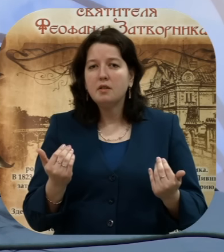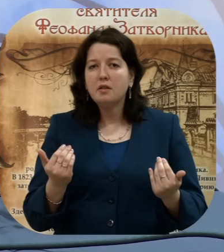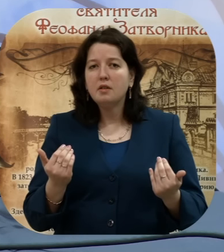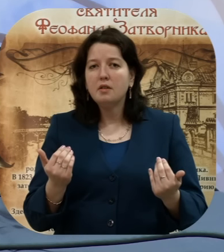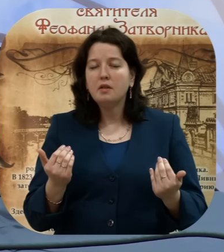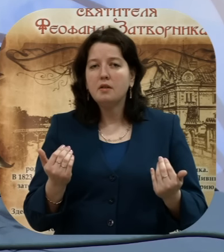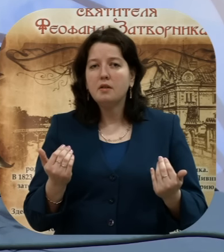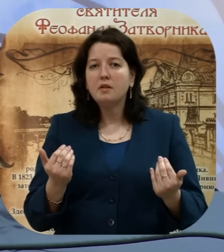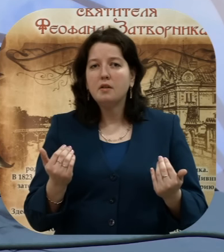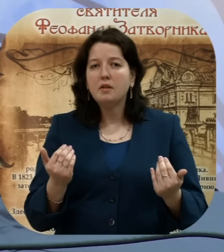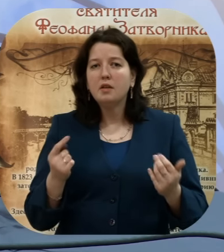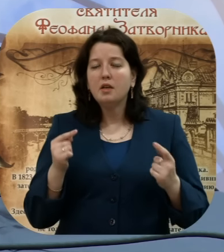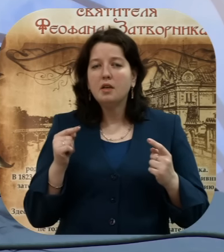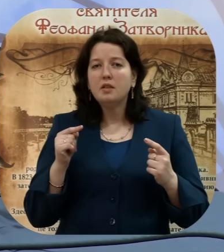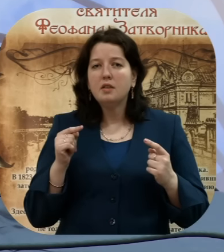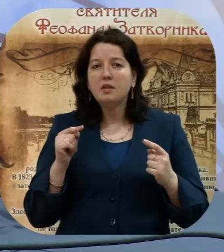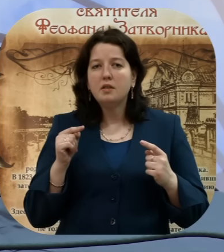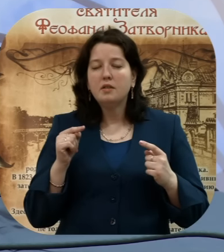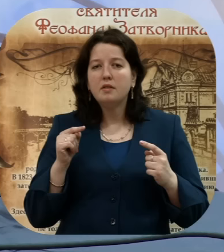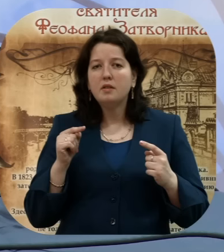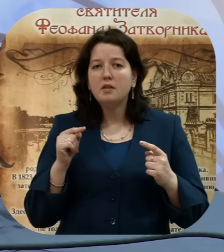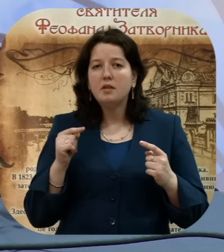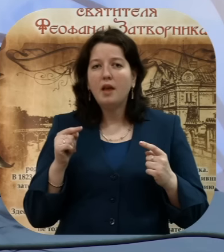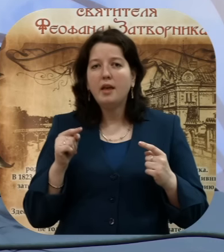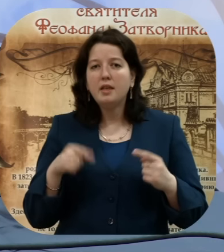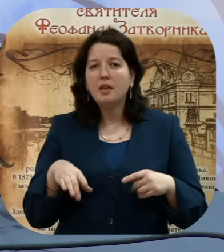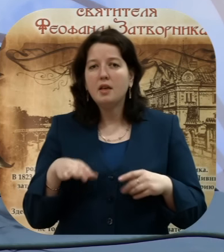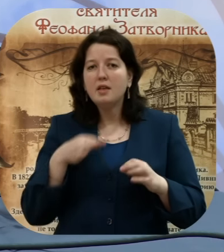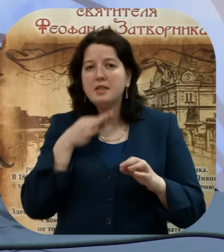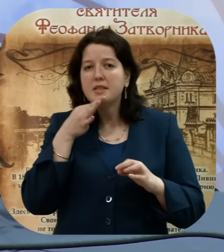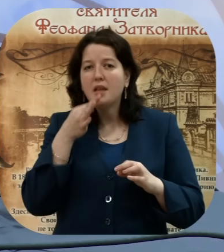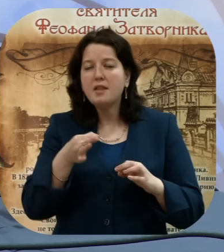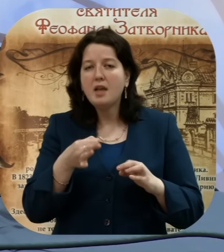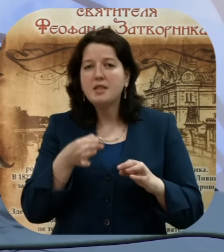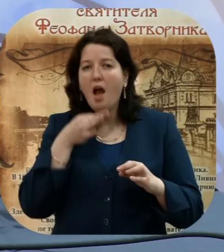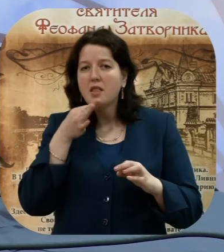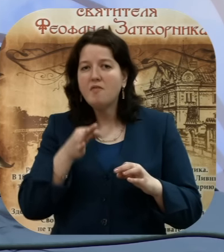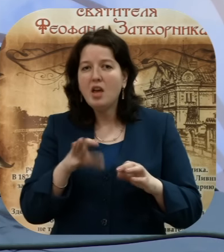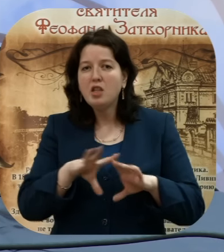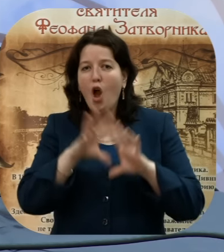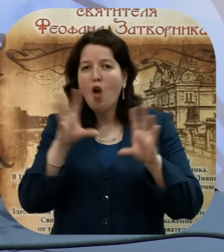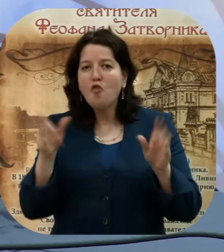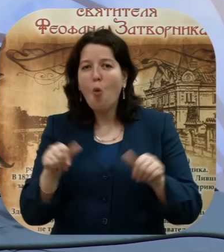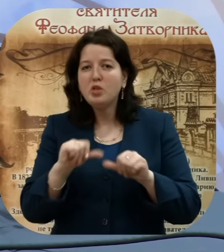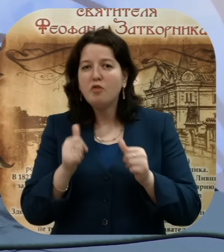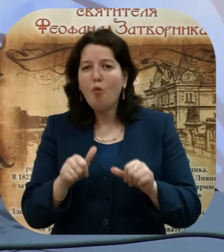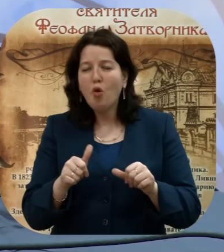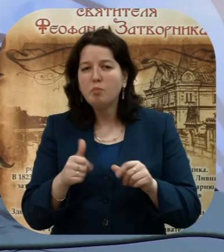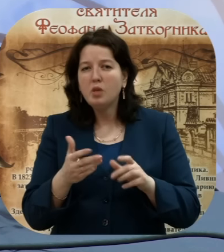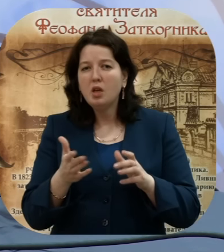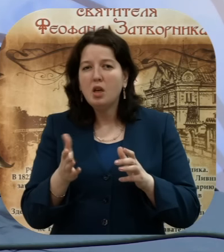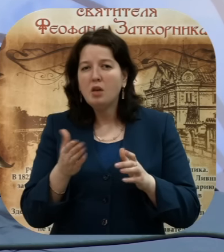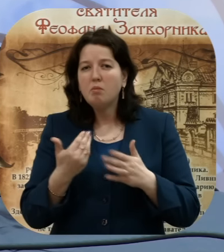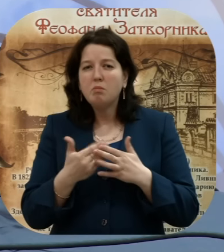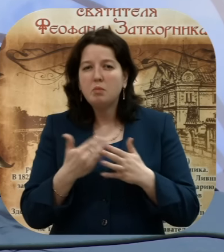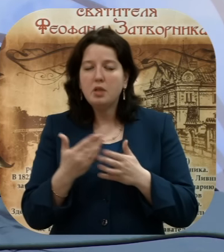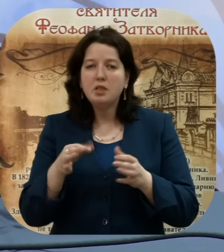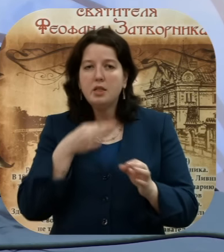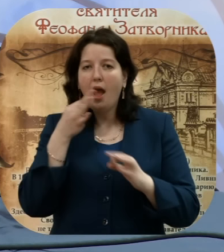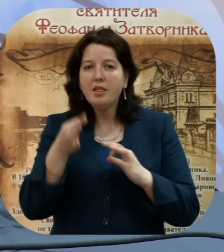здесь, конечно, дать вот такой ответ в общей форме, сами понимаете, в общей